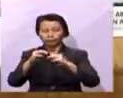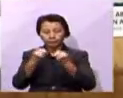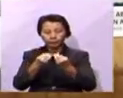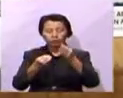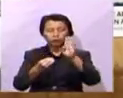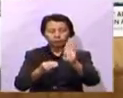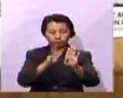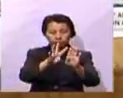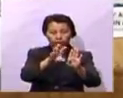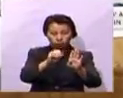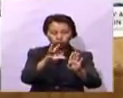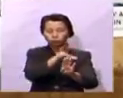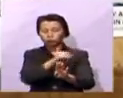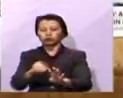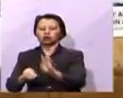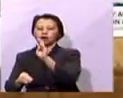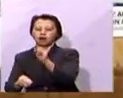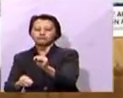dan M40.